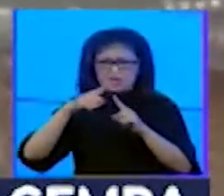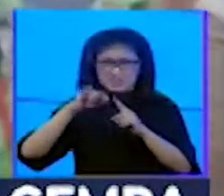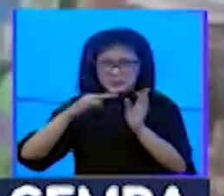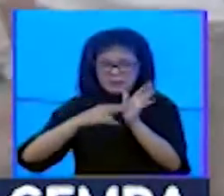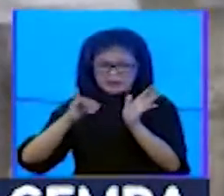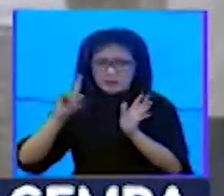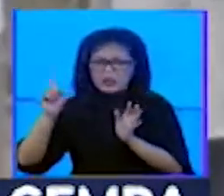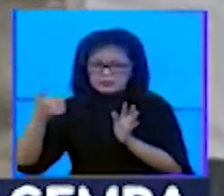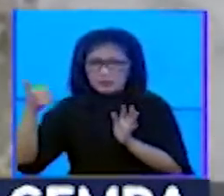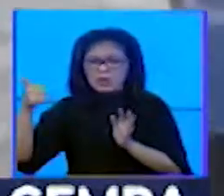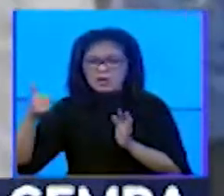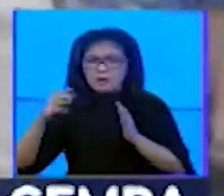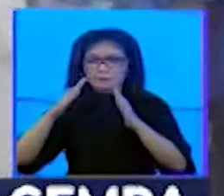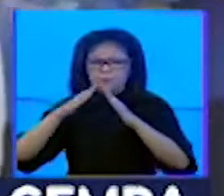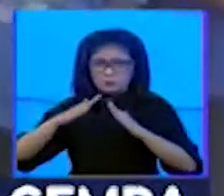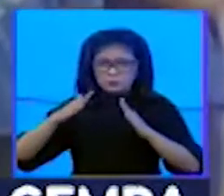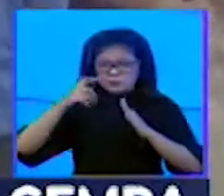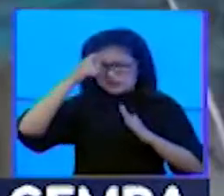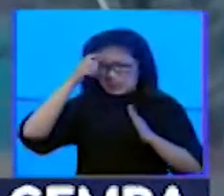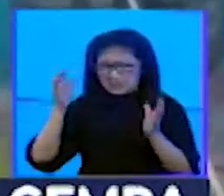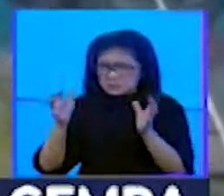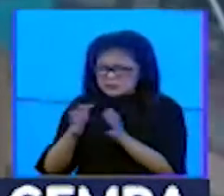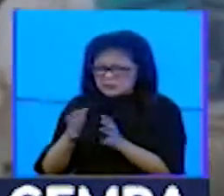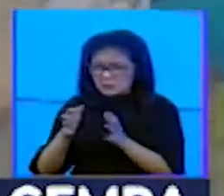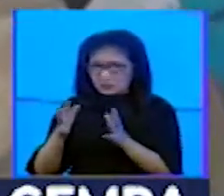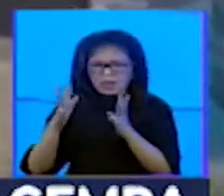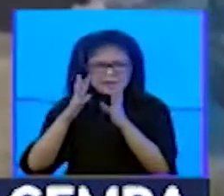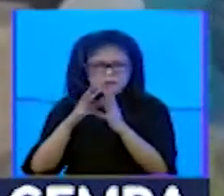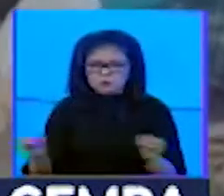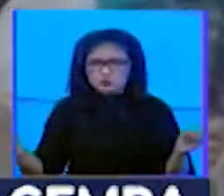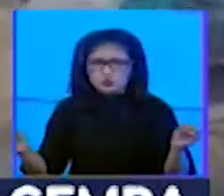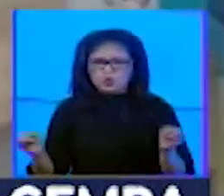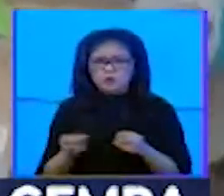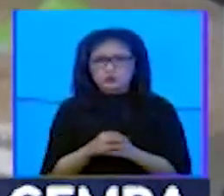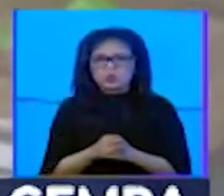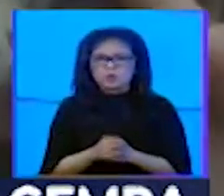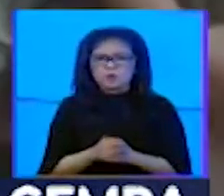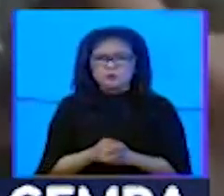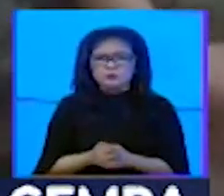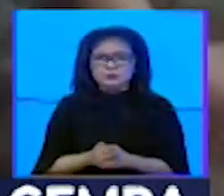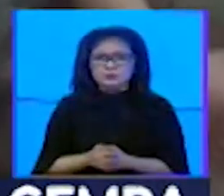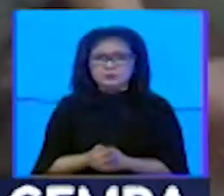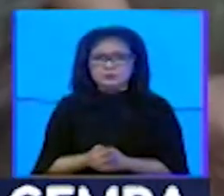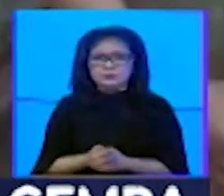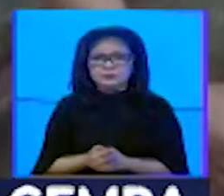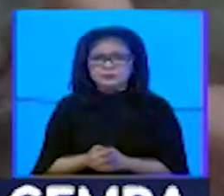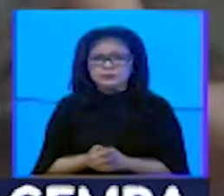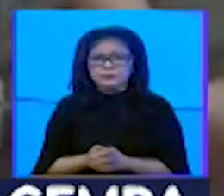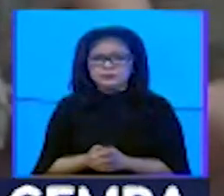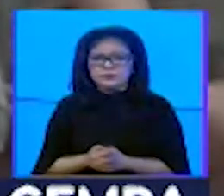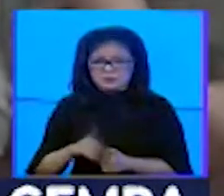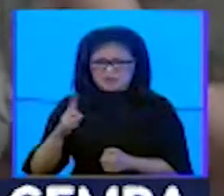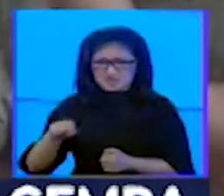ulumanda itu hancur hancur hancur kantor desa kabiraan ya kalau Tante dan sekitar 150